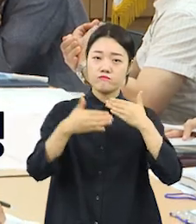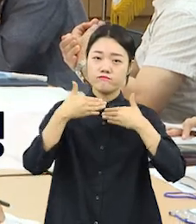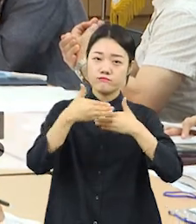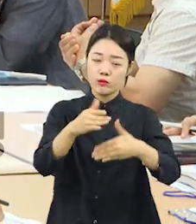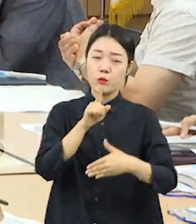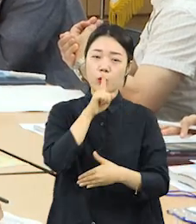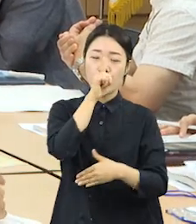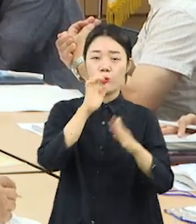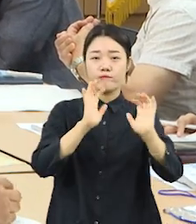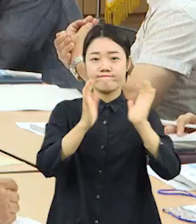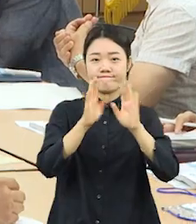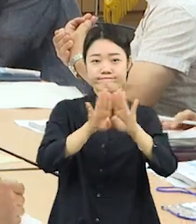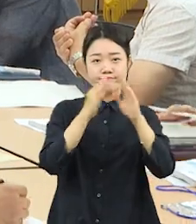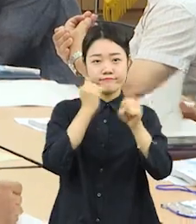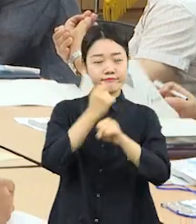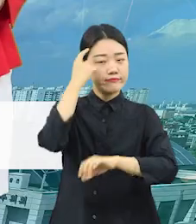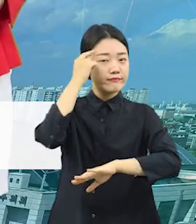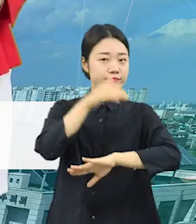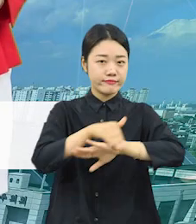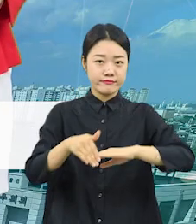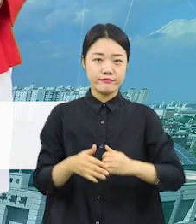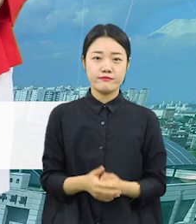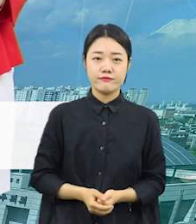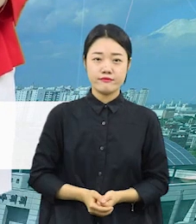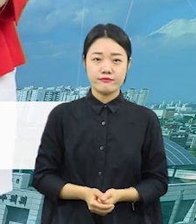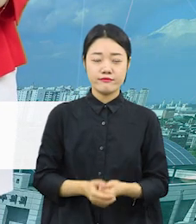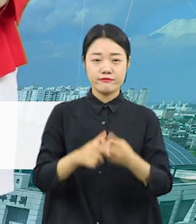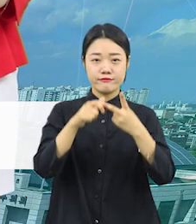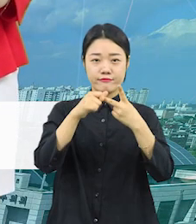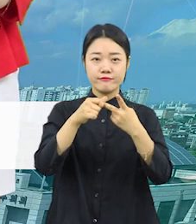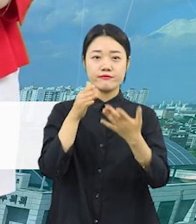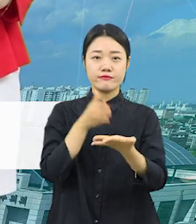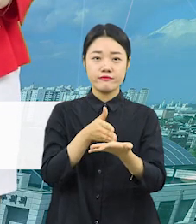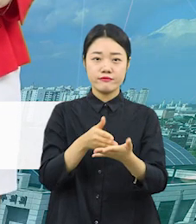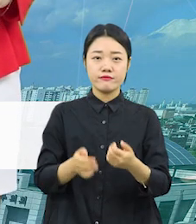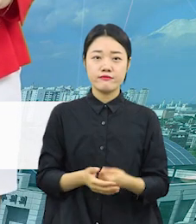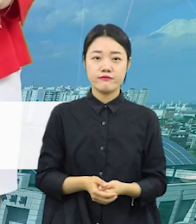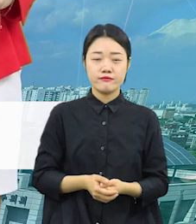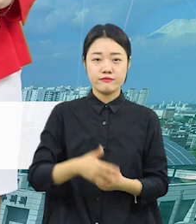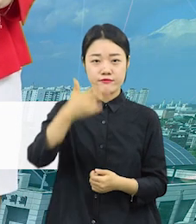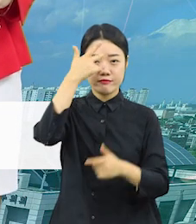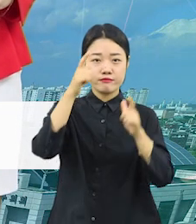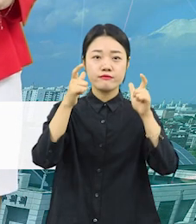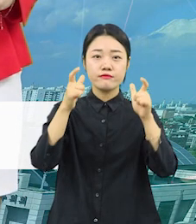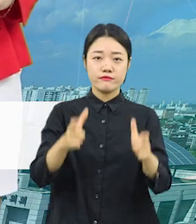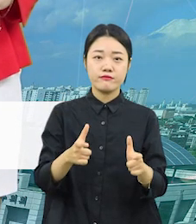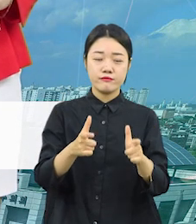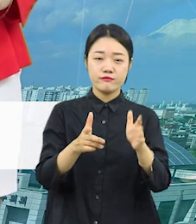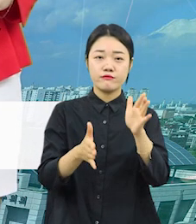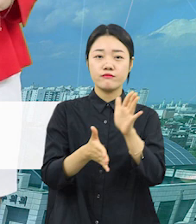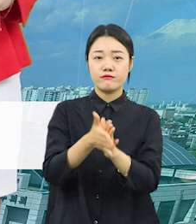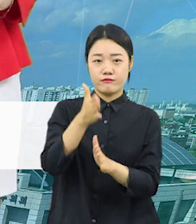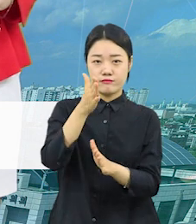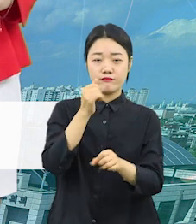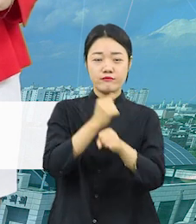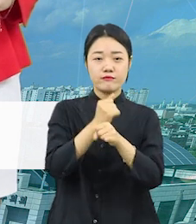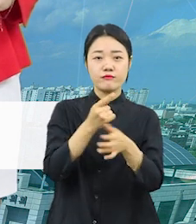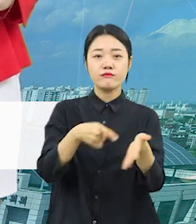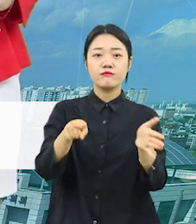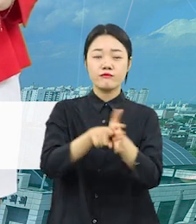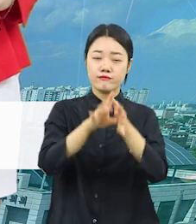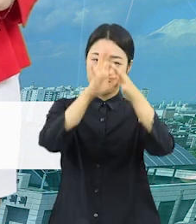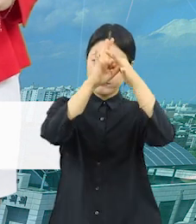추진상황 보고회를 개최할 예정입니다. 다음 소식입니다. 부평구가 문화도시를 만들어가는